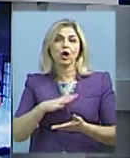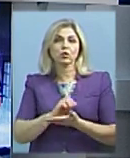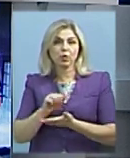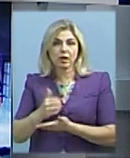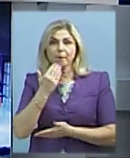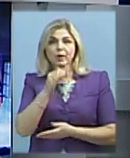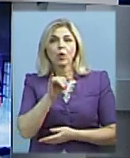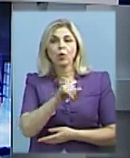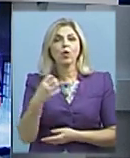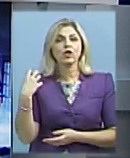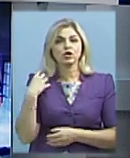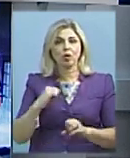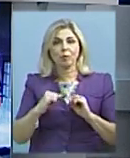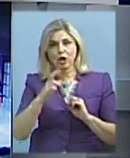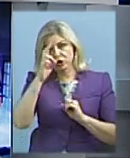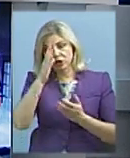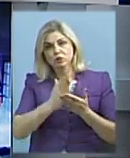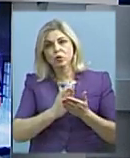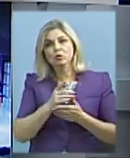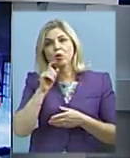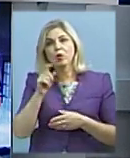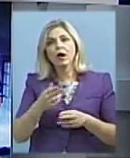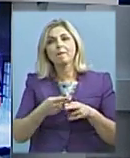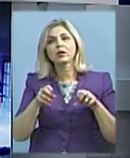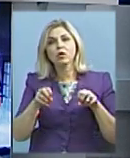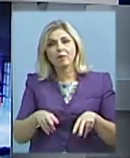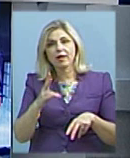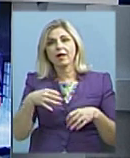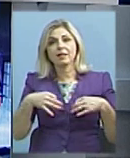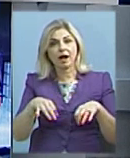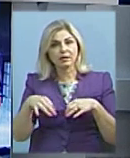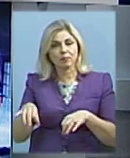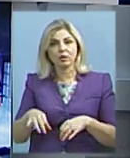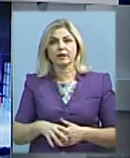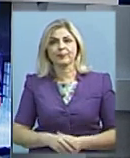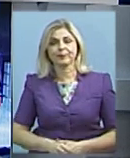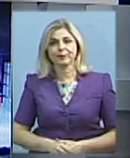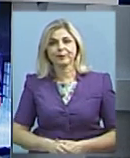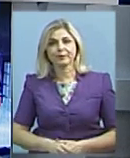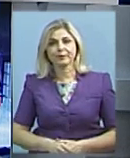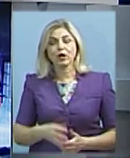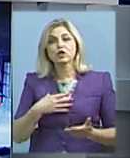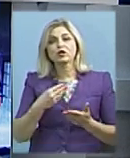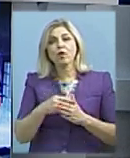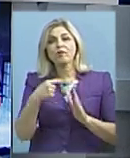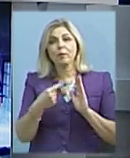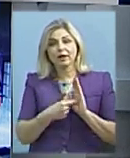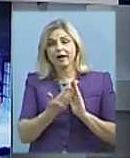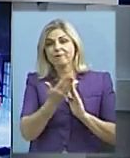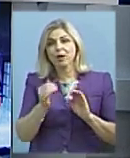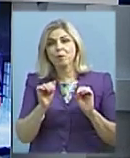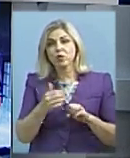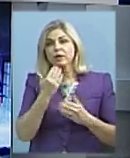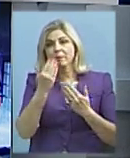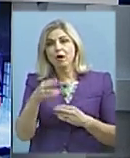у начальника управління Державної служби України з безпеки на транспорті Олександра Гринюка. Свої питання ви можете поставити